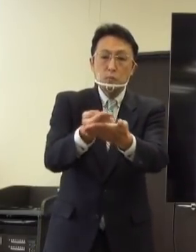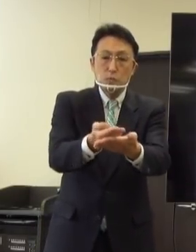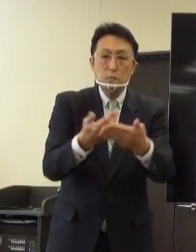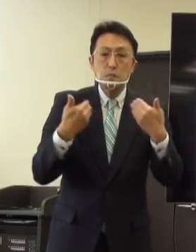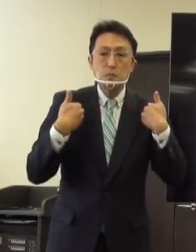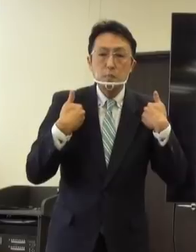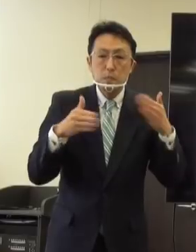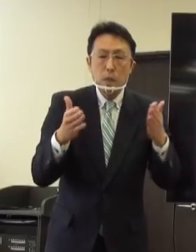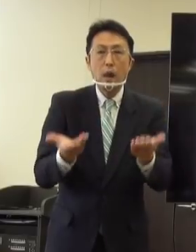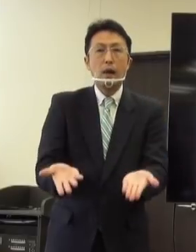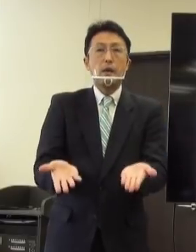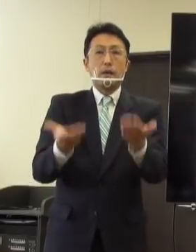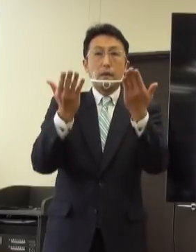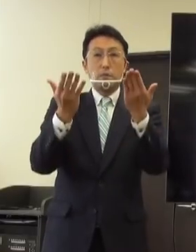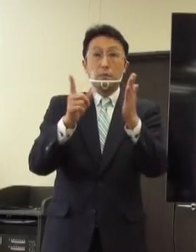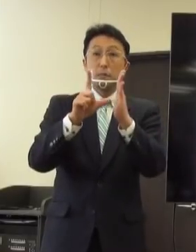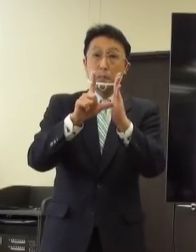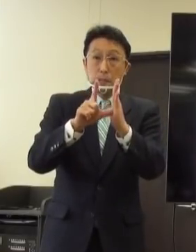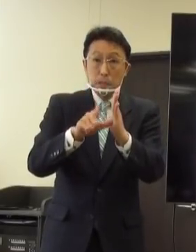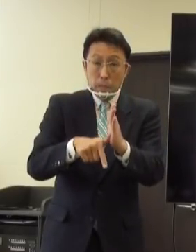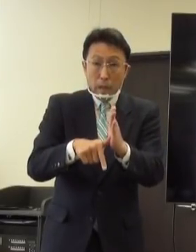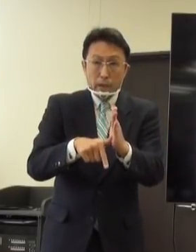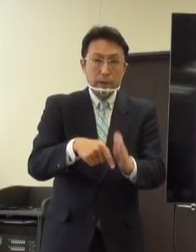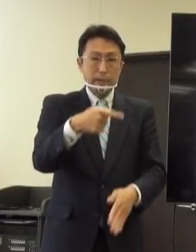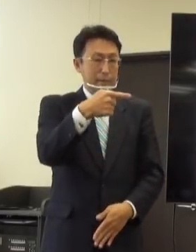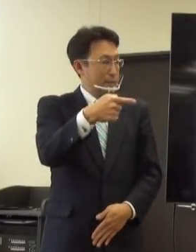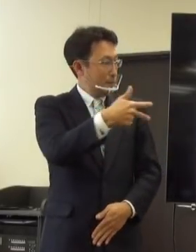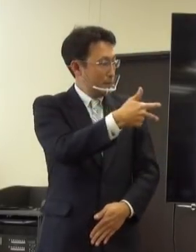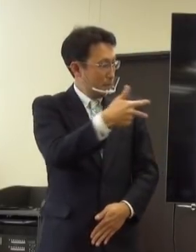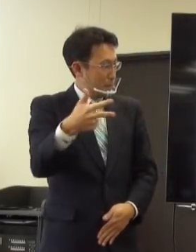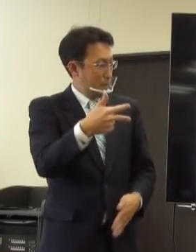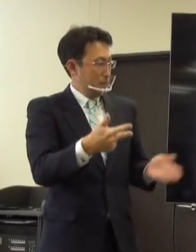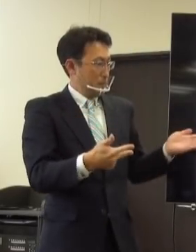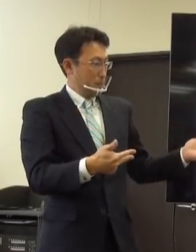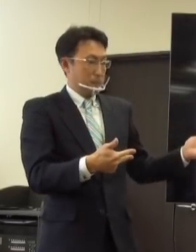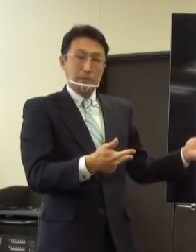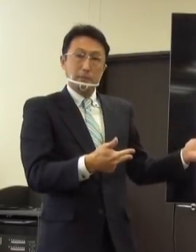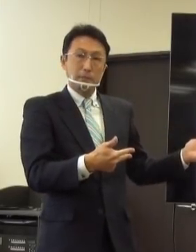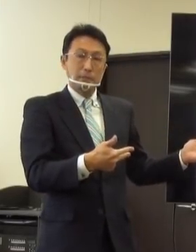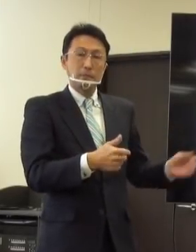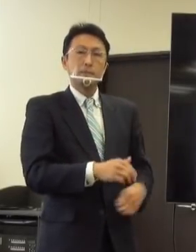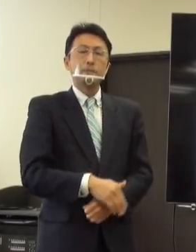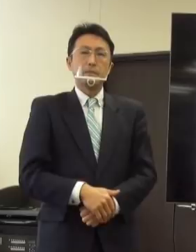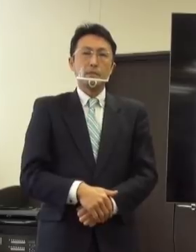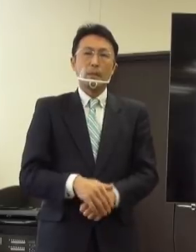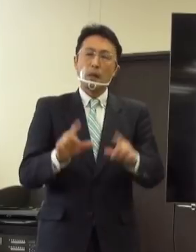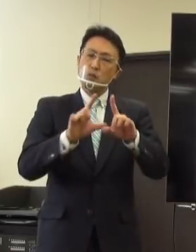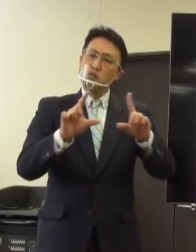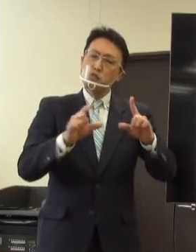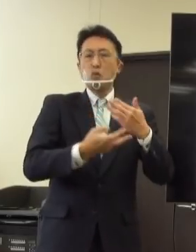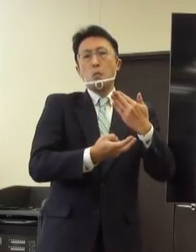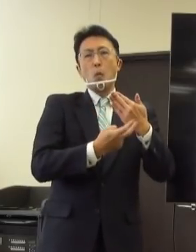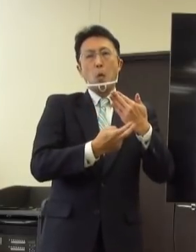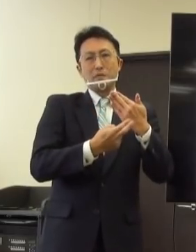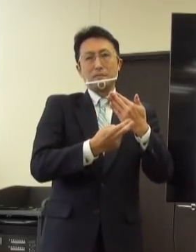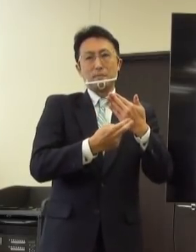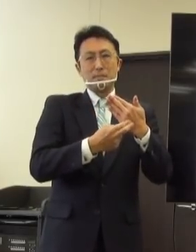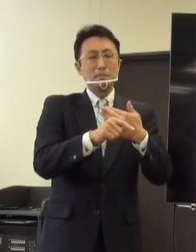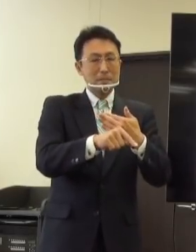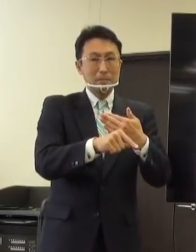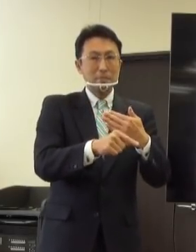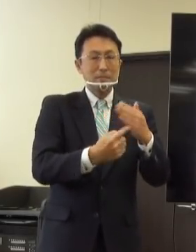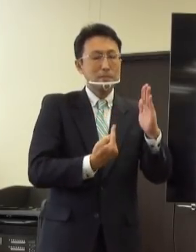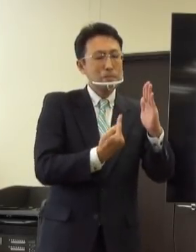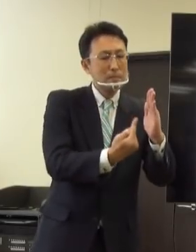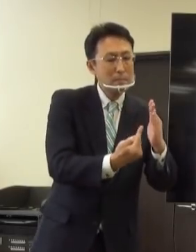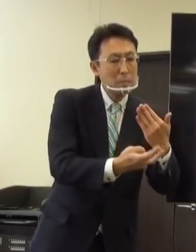なケースはですね、一時救急機関ということで、まあ、いわゆる、診療所などで、この